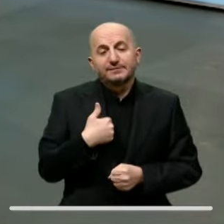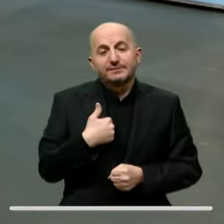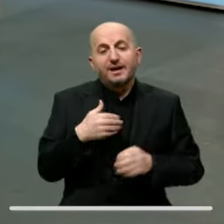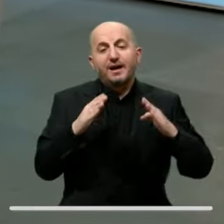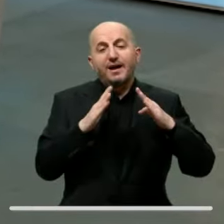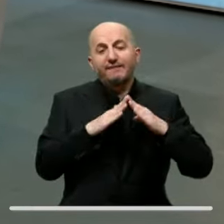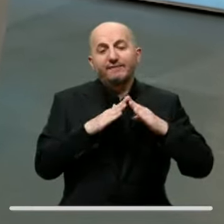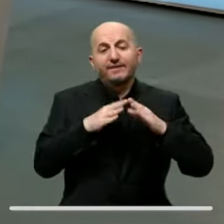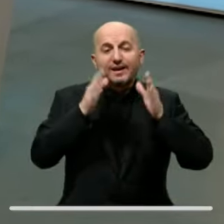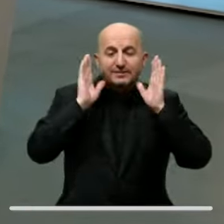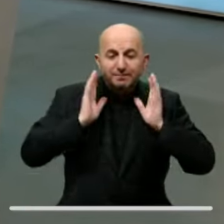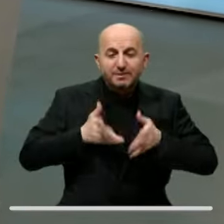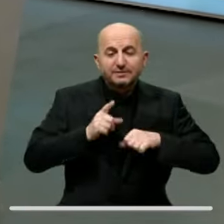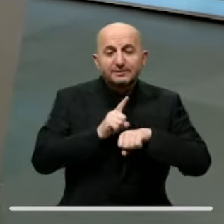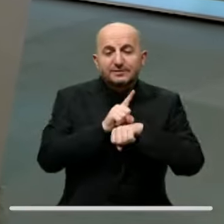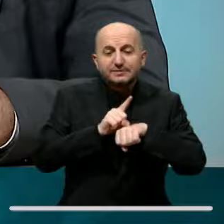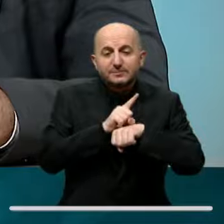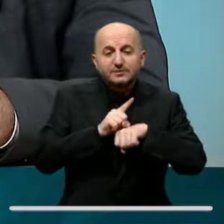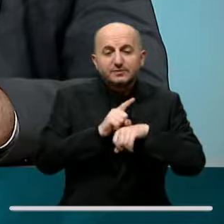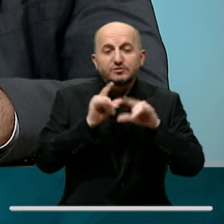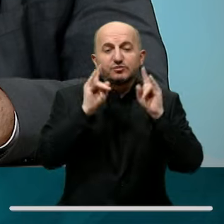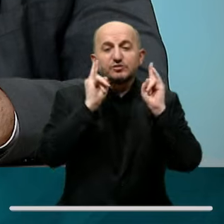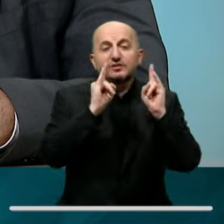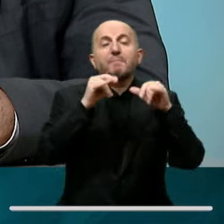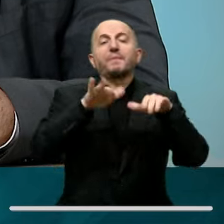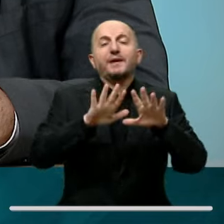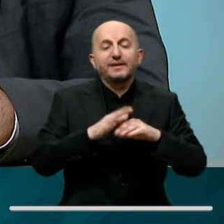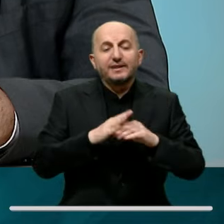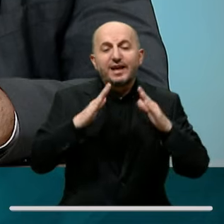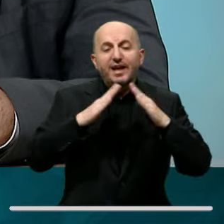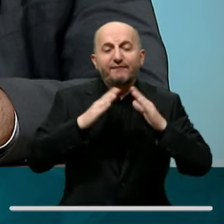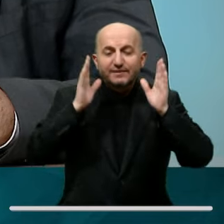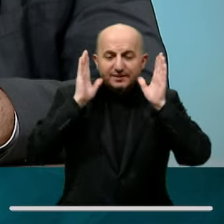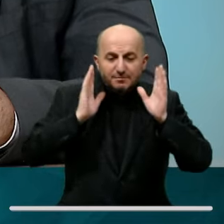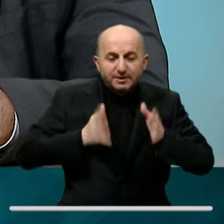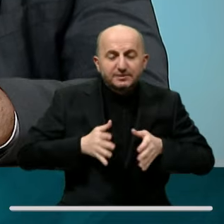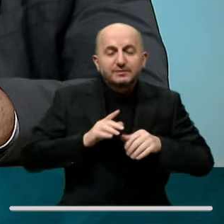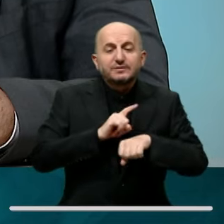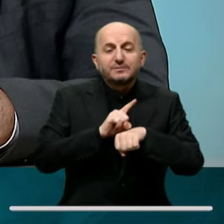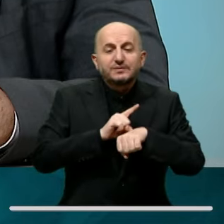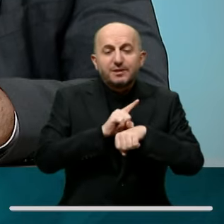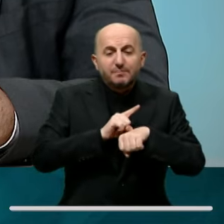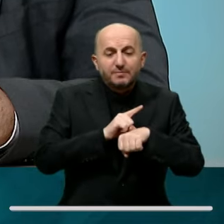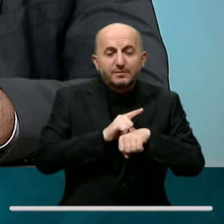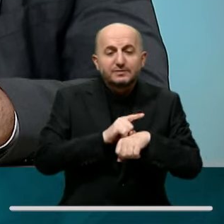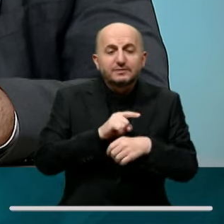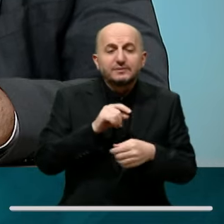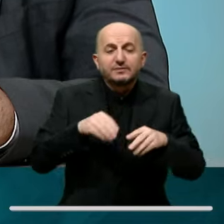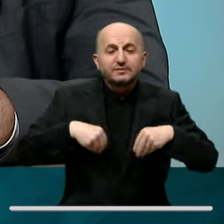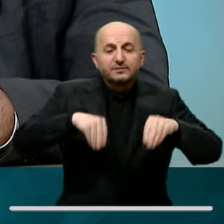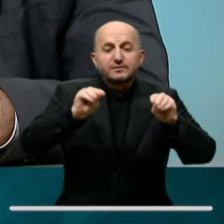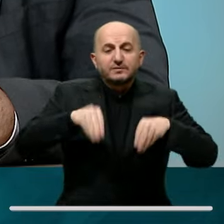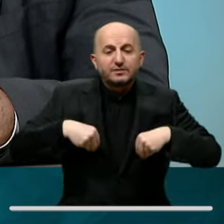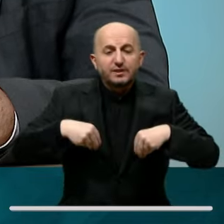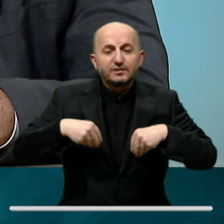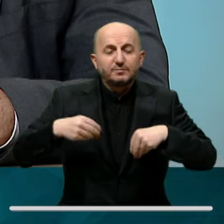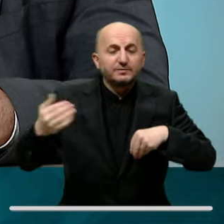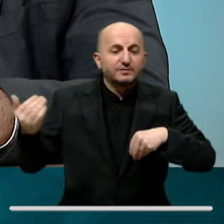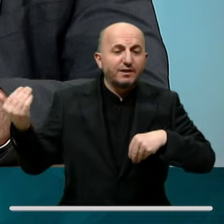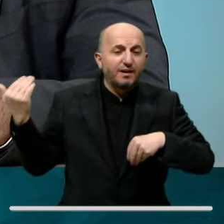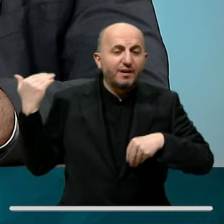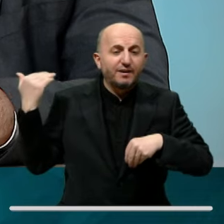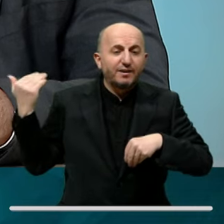evde namaz kıldığım zaman, tabii camilerde falan değil de, evde namaz kıldığım zaman seccademin arkasına